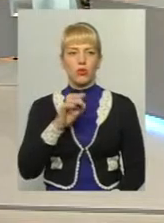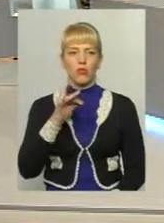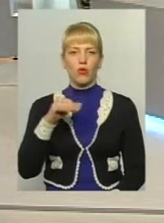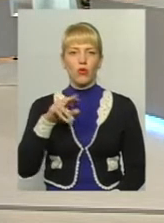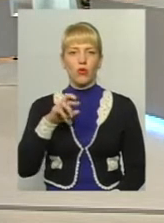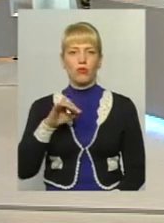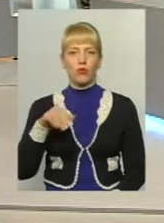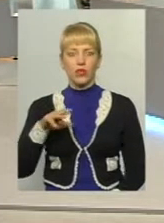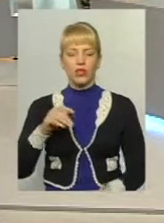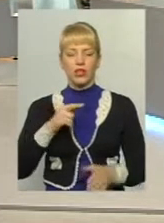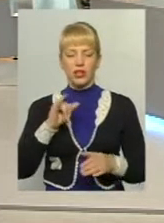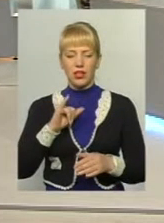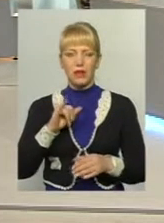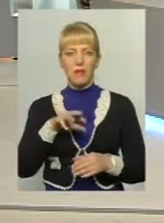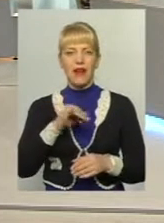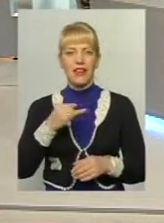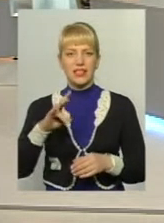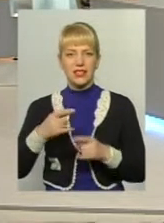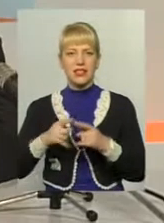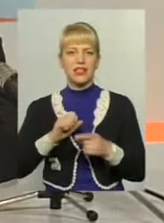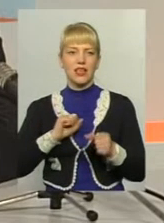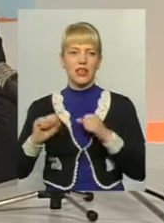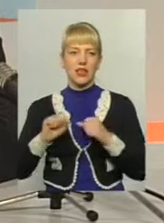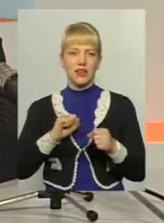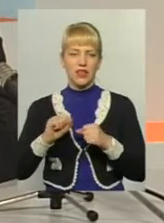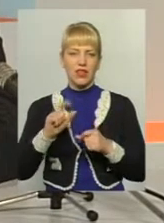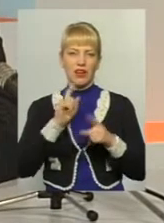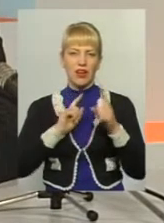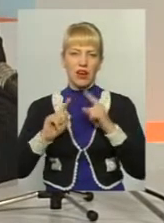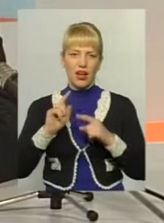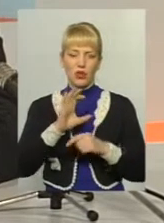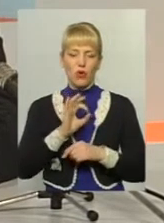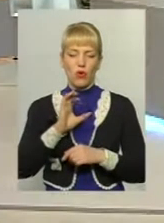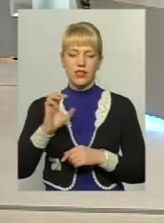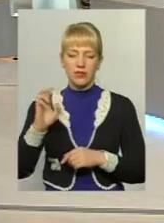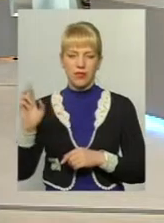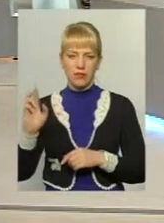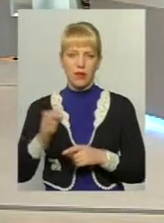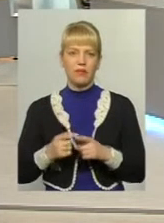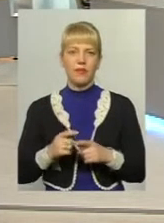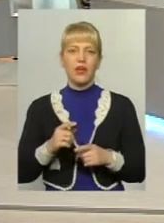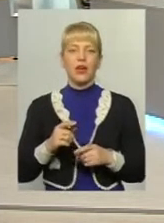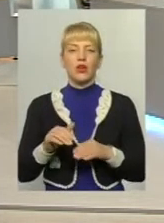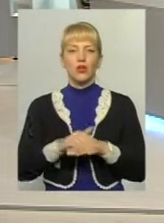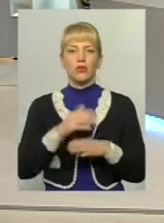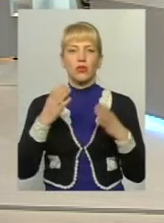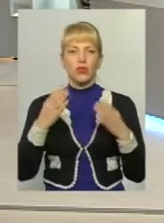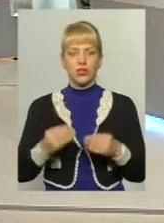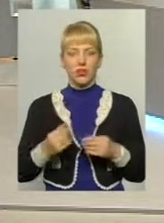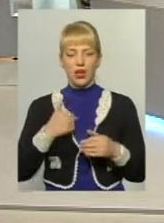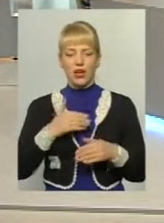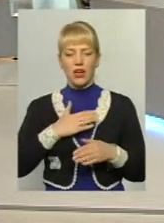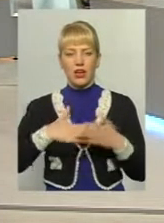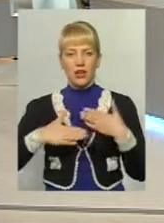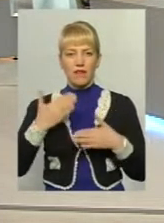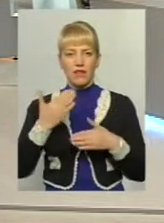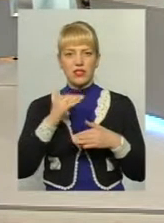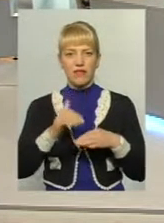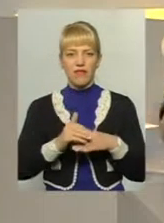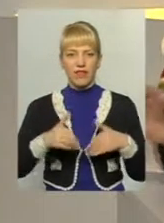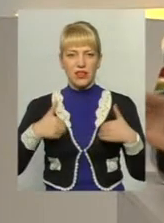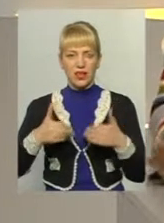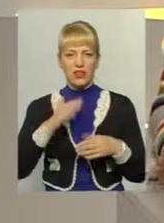керівник громадської організації «Рада голів ОСББ» міста Хмельницького. Доброго дня. Рада вас сьогодні вітати у нашій студії. Для початку